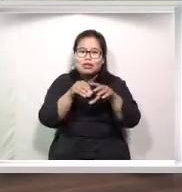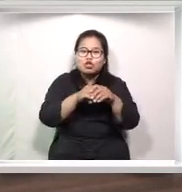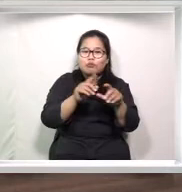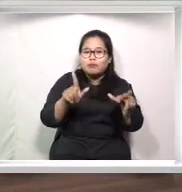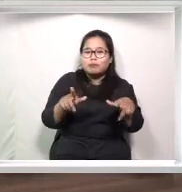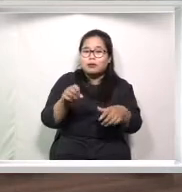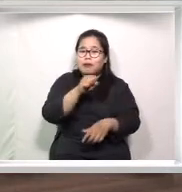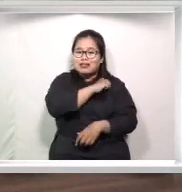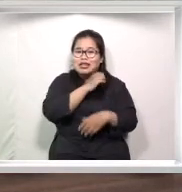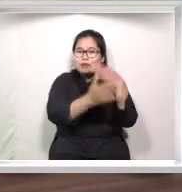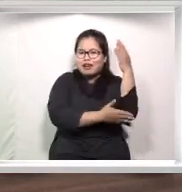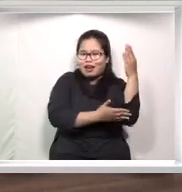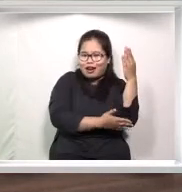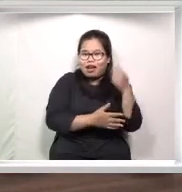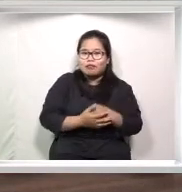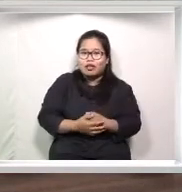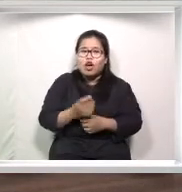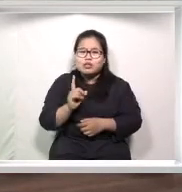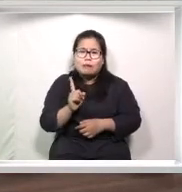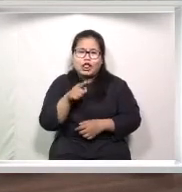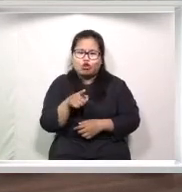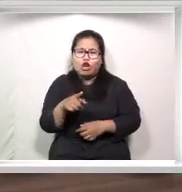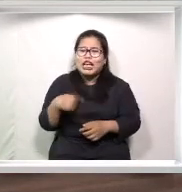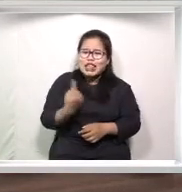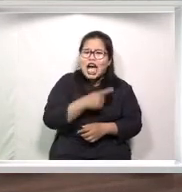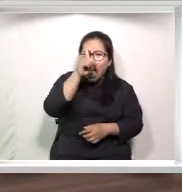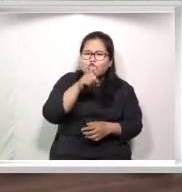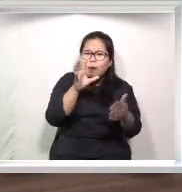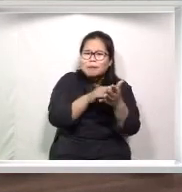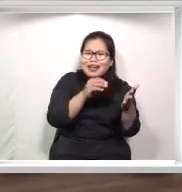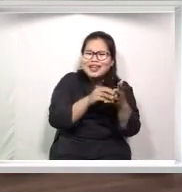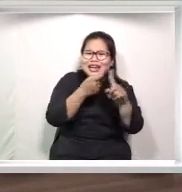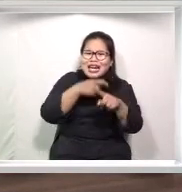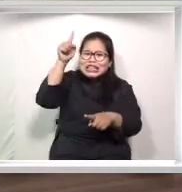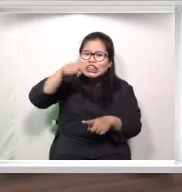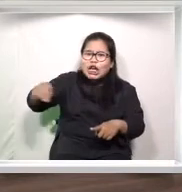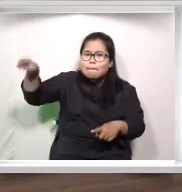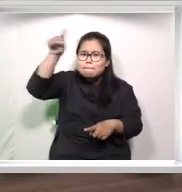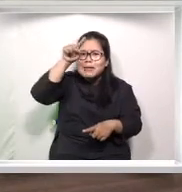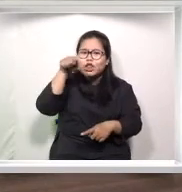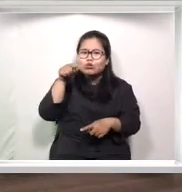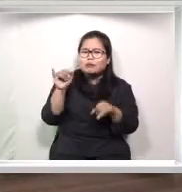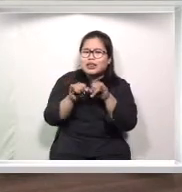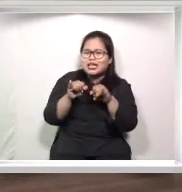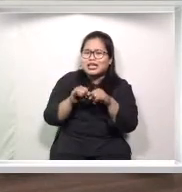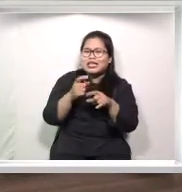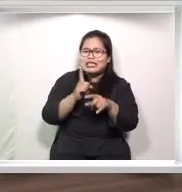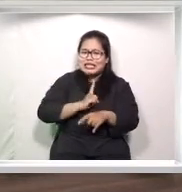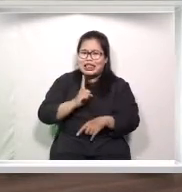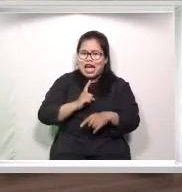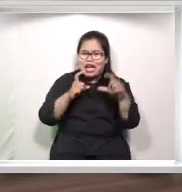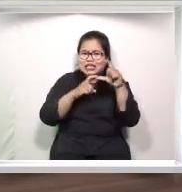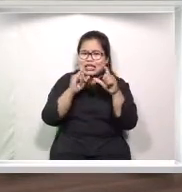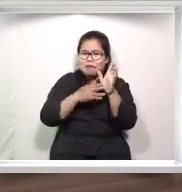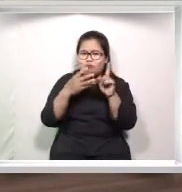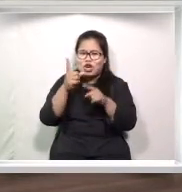bernegara. Untuk itu, kita harus belajar dari jam dinding sebagai simbol disiplin kita.